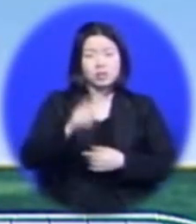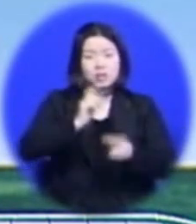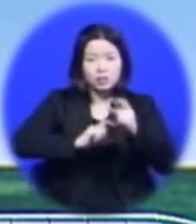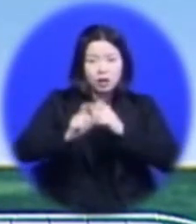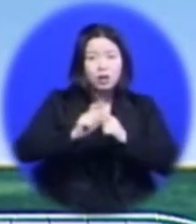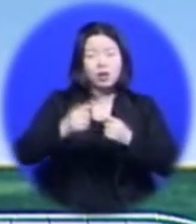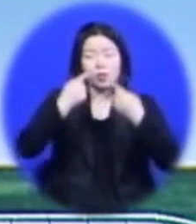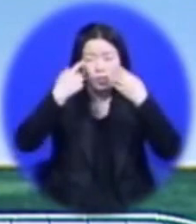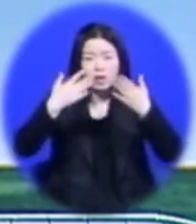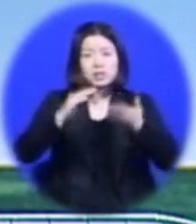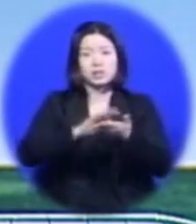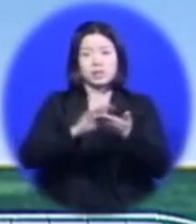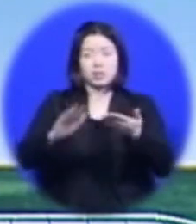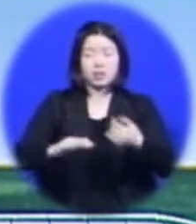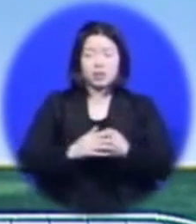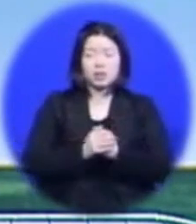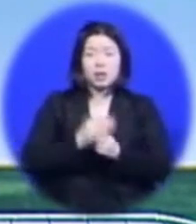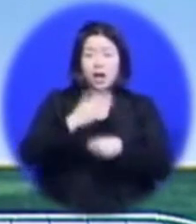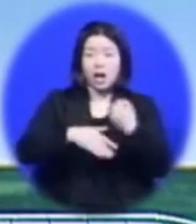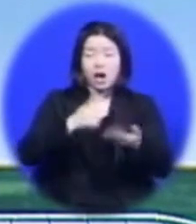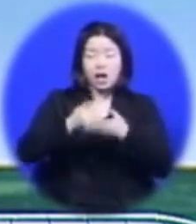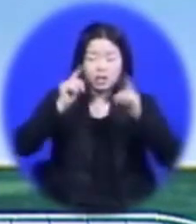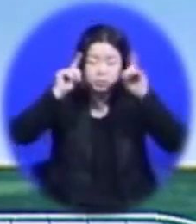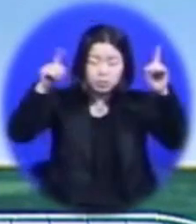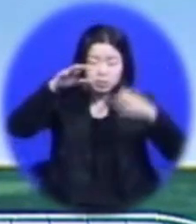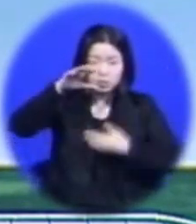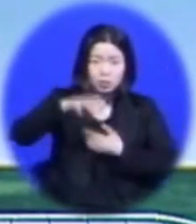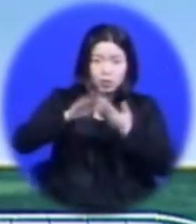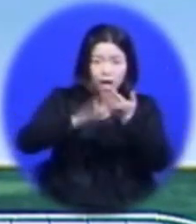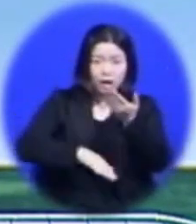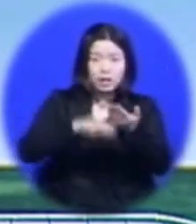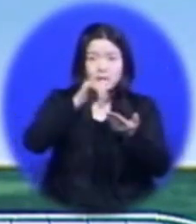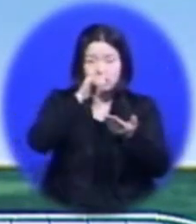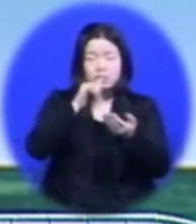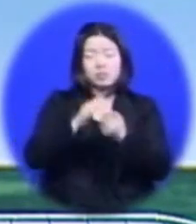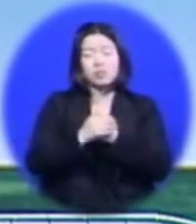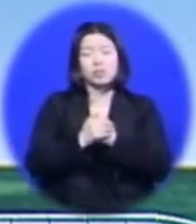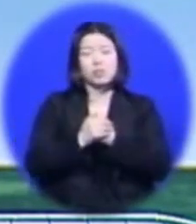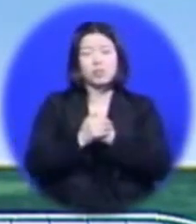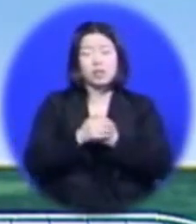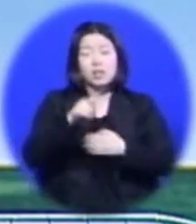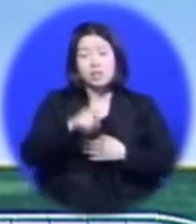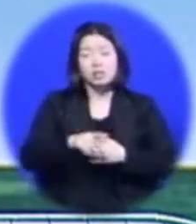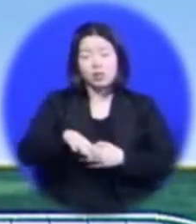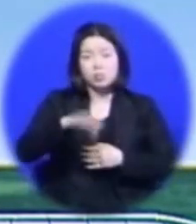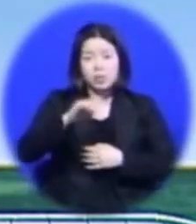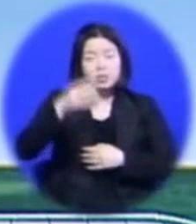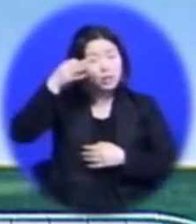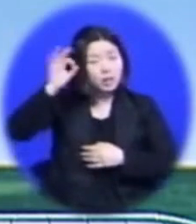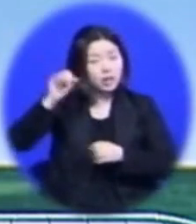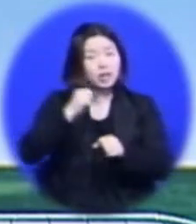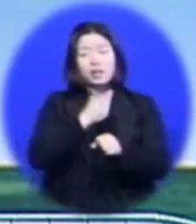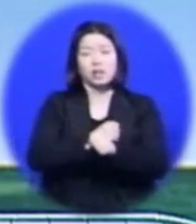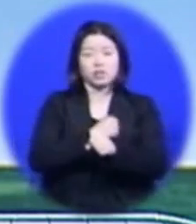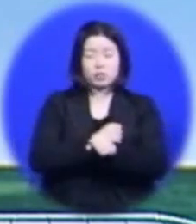확실합니다. 하나님의 진노 아래 있었어요, 우리는. 이것을 먼저 깨닫게